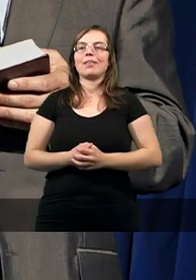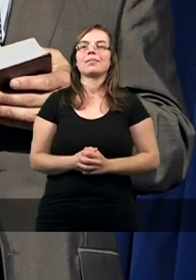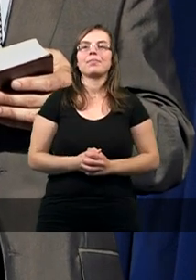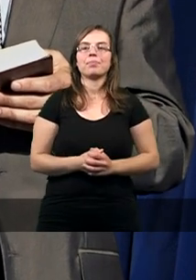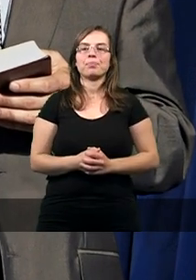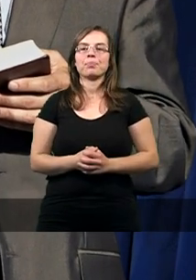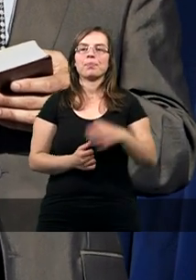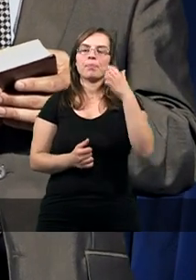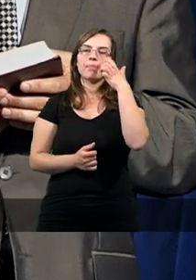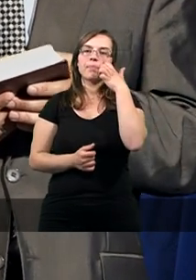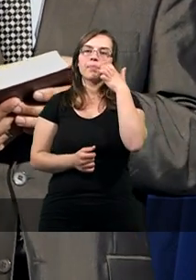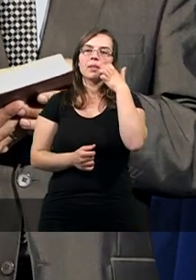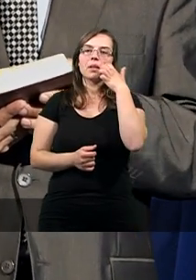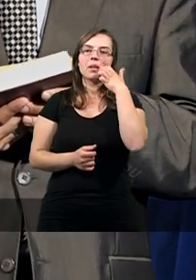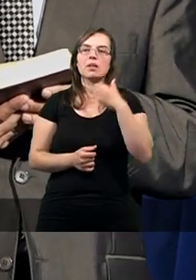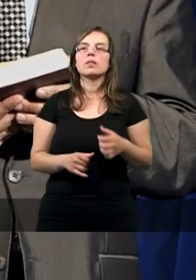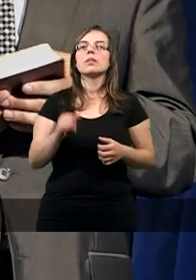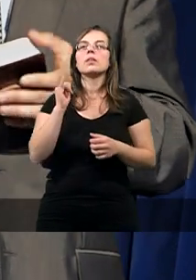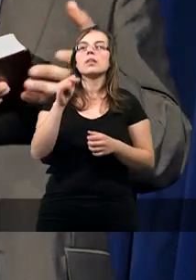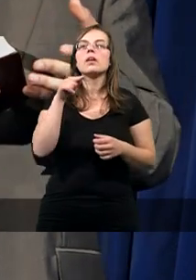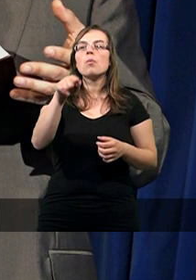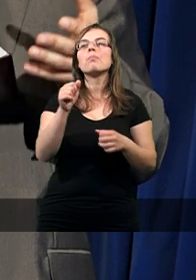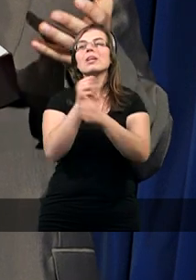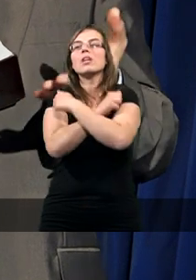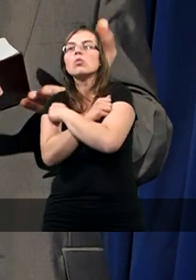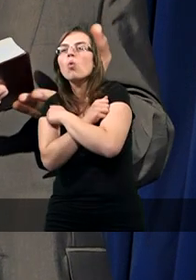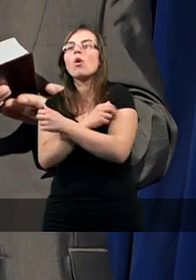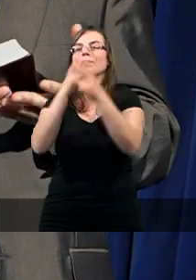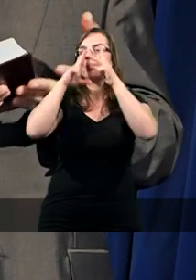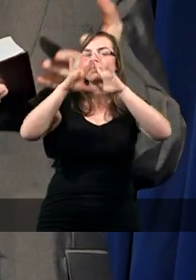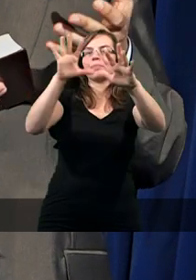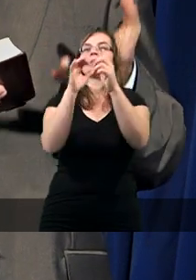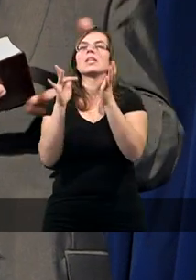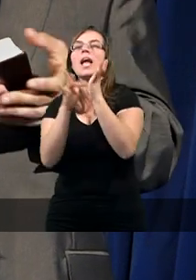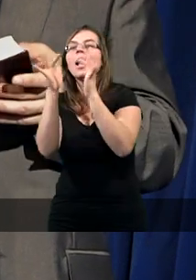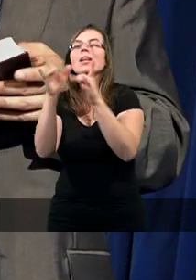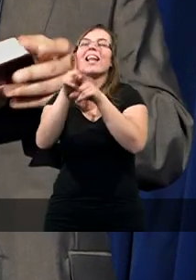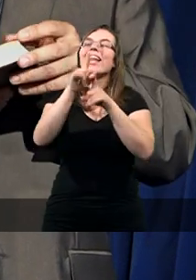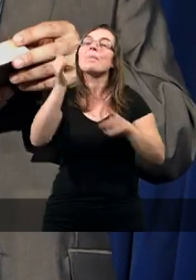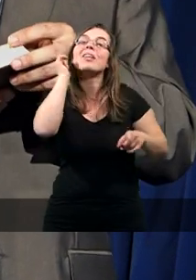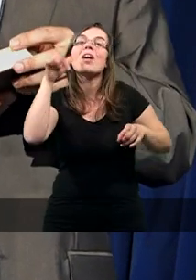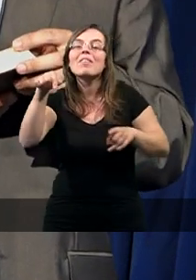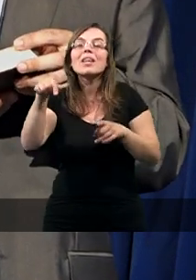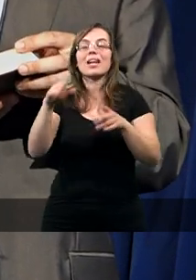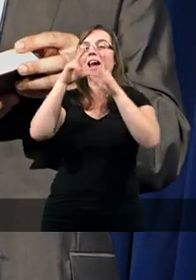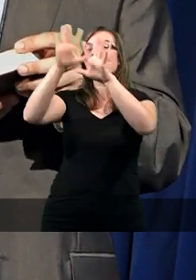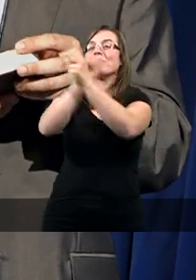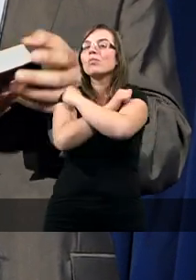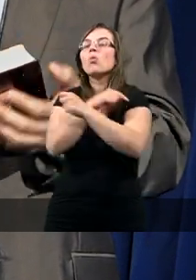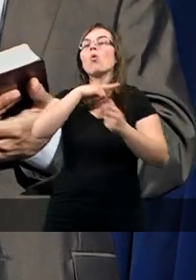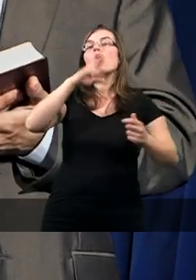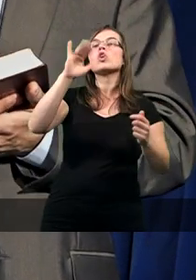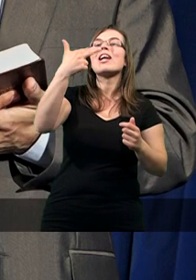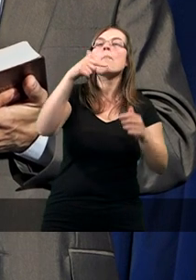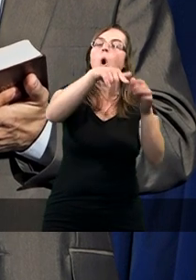for Jesus as she did at Simon's feast. Okazując miłość Jezusowi tak jak ona ją ukazała wtedy w domu